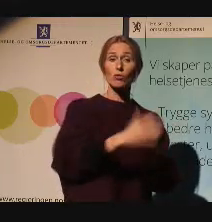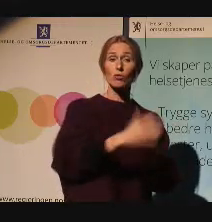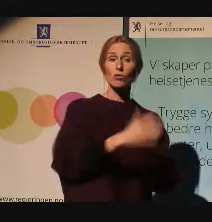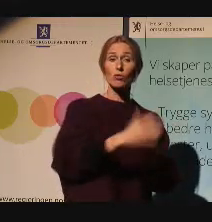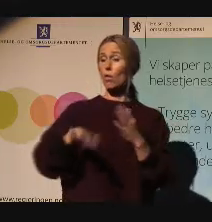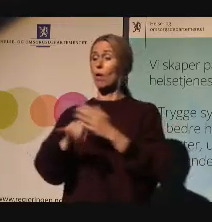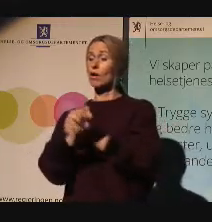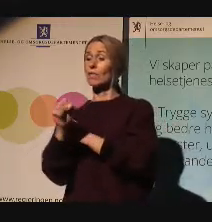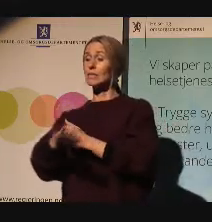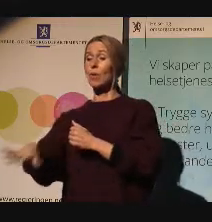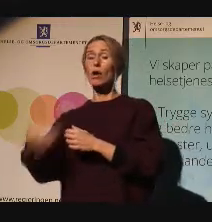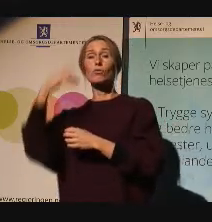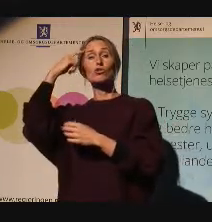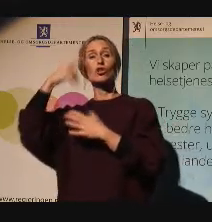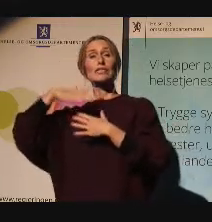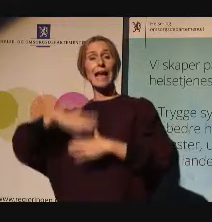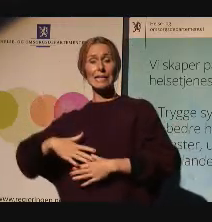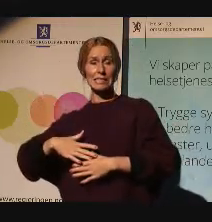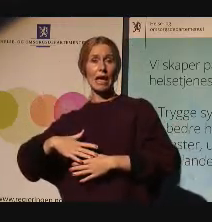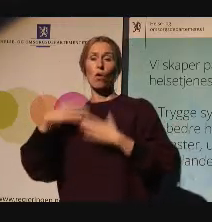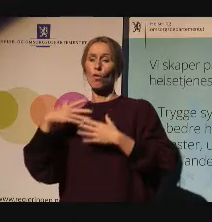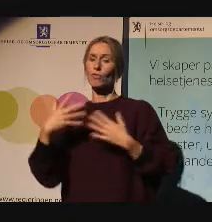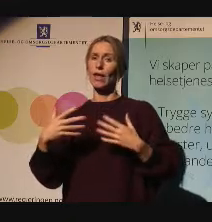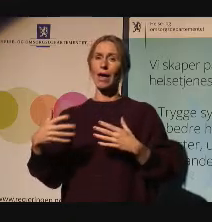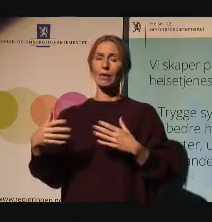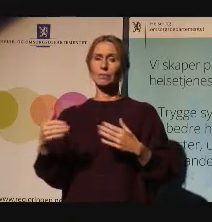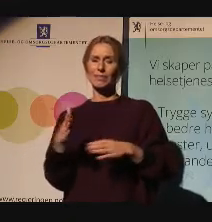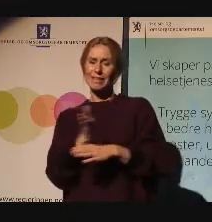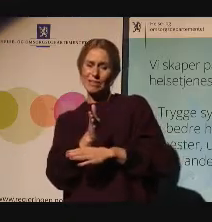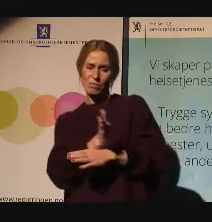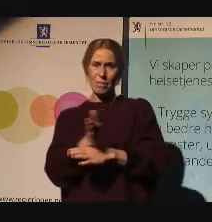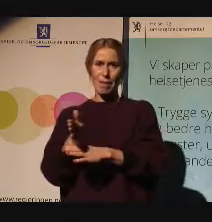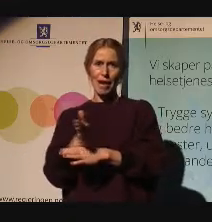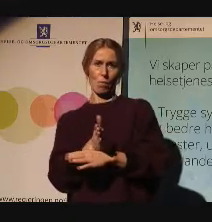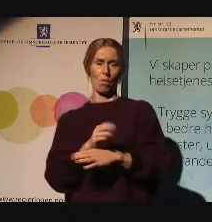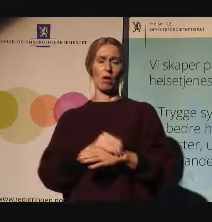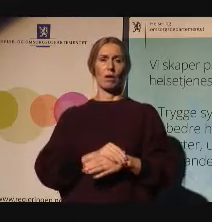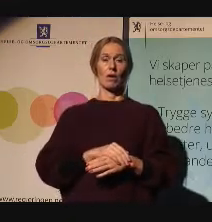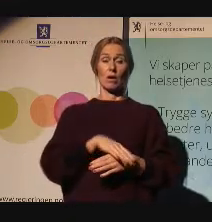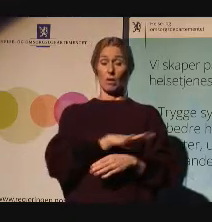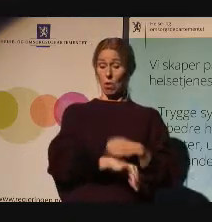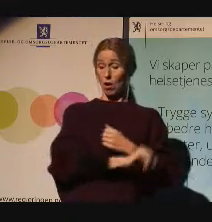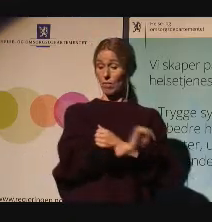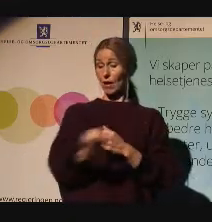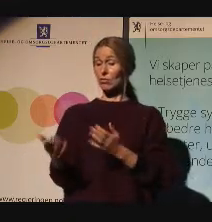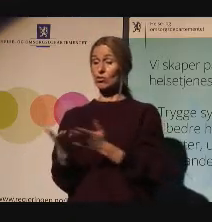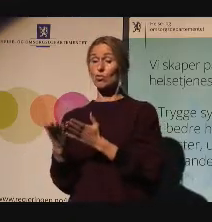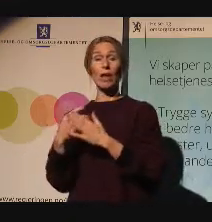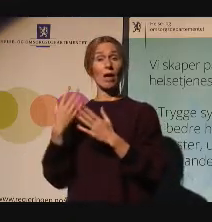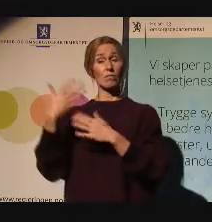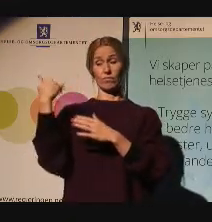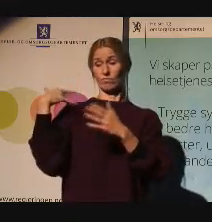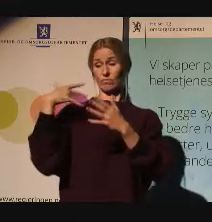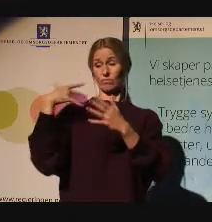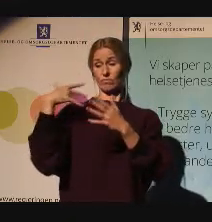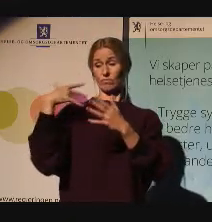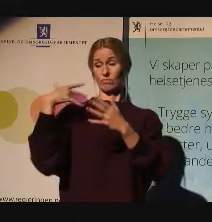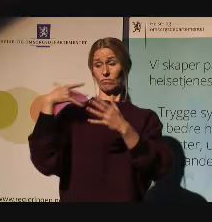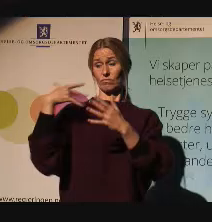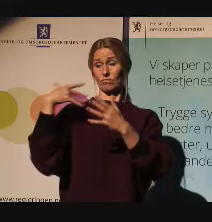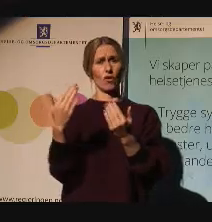barnevernsbarn og psykisk helse. Og både barnevern og skole har hatt lav forventning til barn, og det